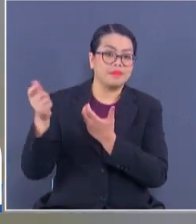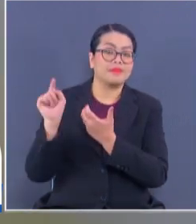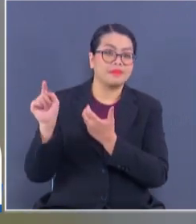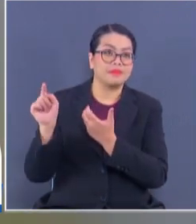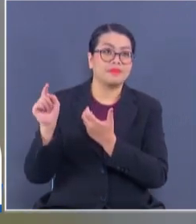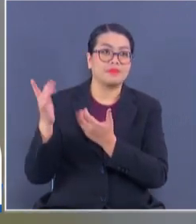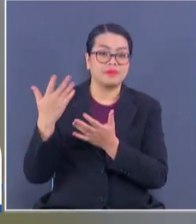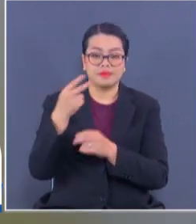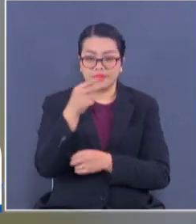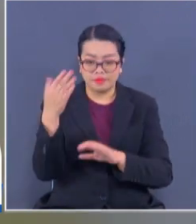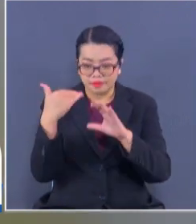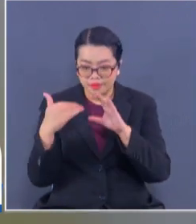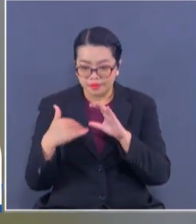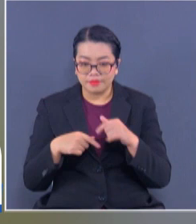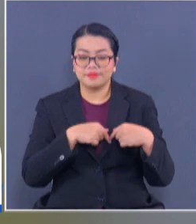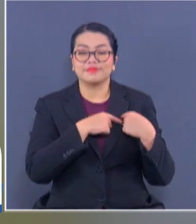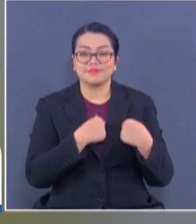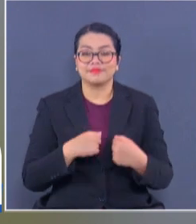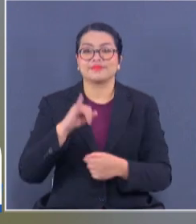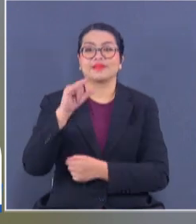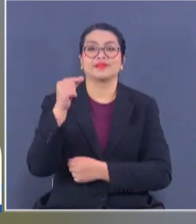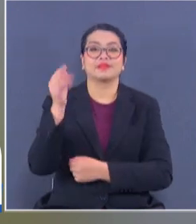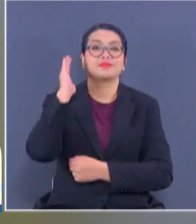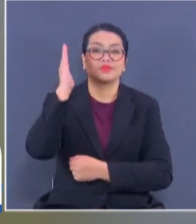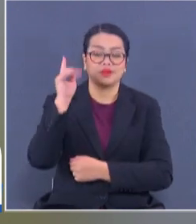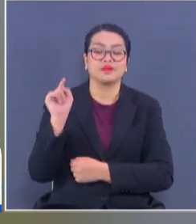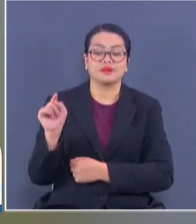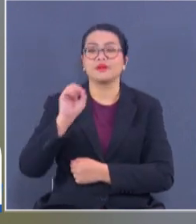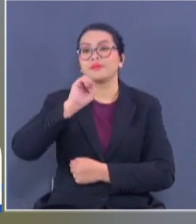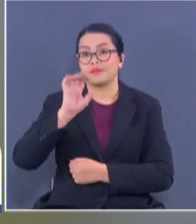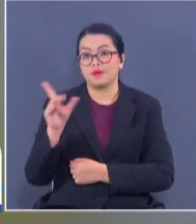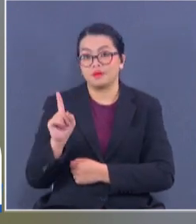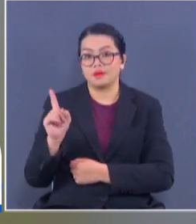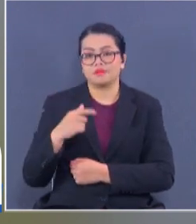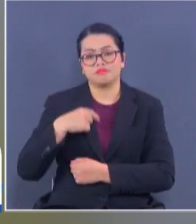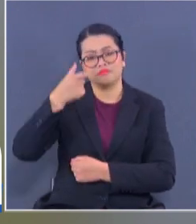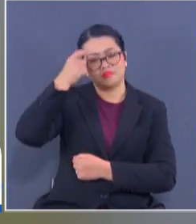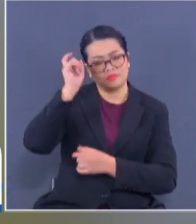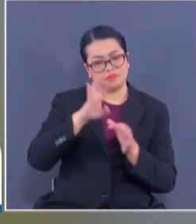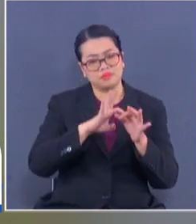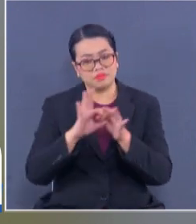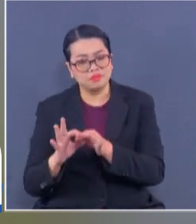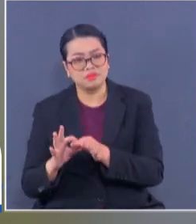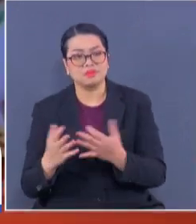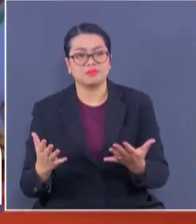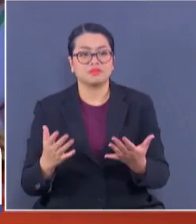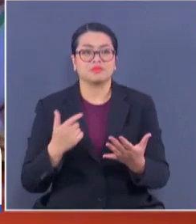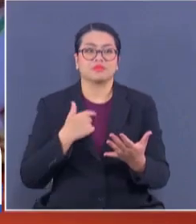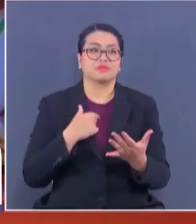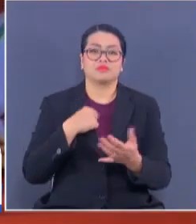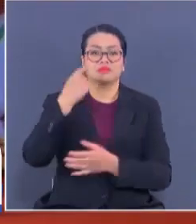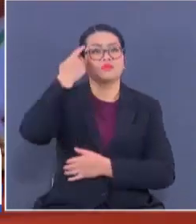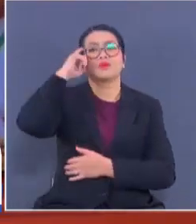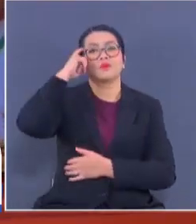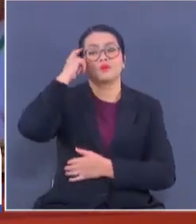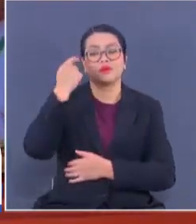หลังเข้าไปคอมเมนต์เชิงให้กำลังใจใน IG ฝ่ายชายซึ่งเธอก็บอกเลยว่างงที่ถูกโยงยืนยันไม่ได้รู้เรื่อง